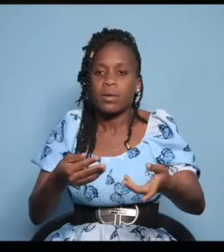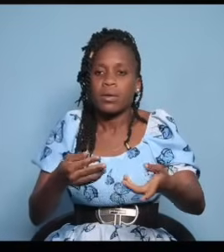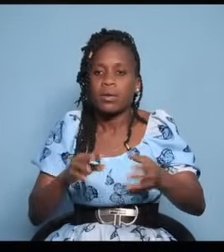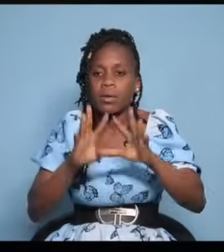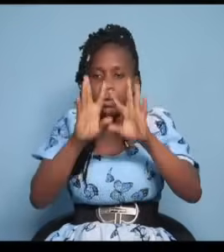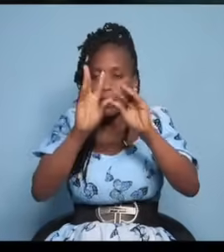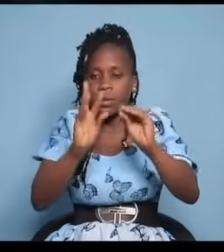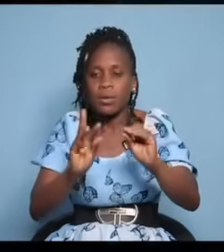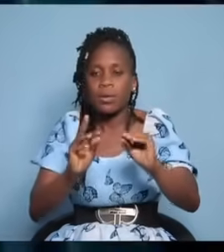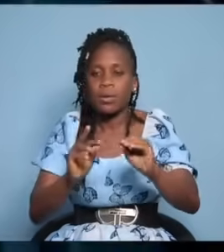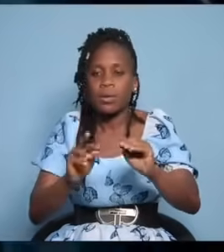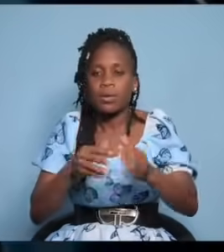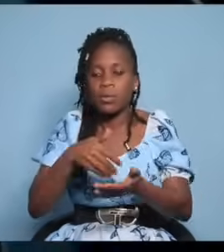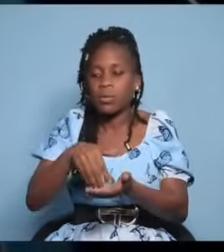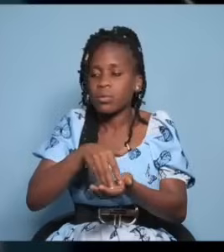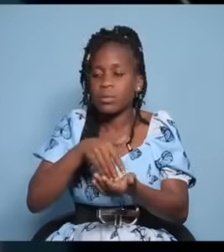uzembe wa rubani